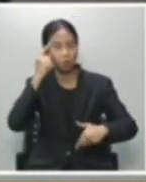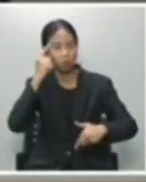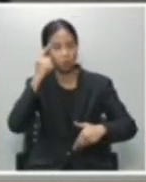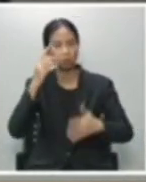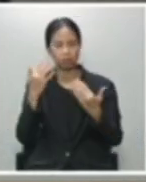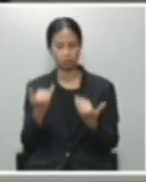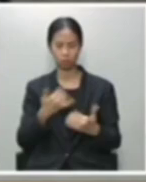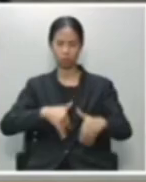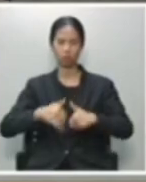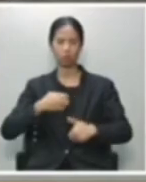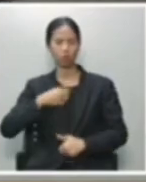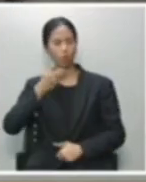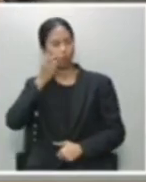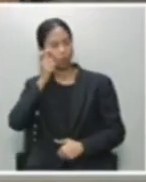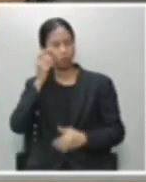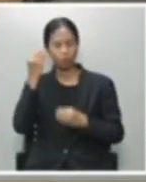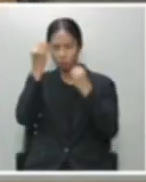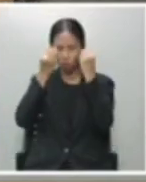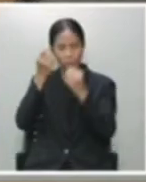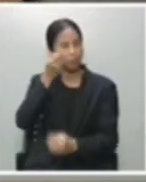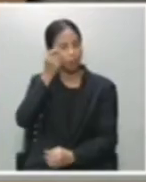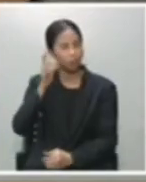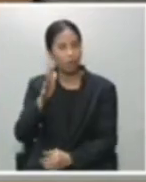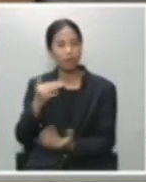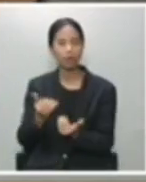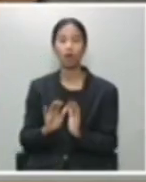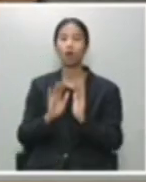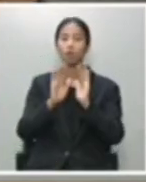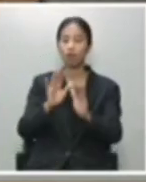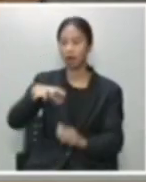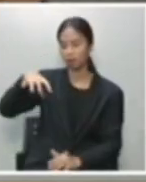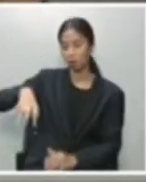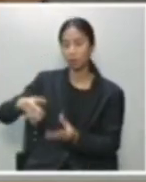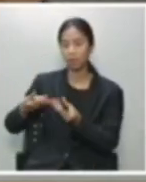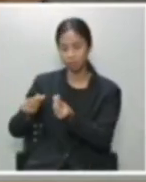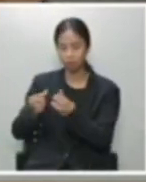ชนสับสนค่ะขอฝากกรมที่ดินได้สื่อสารกับพี่น้อง